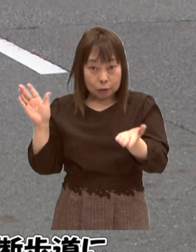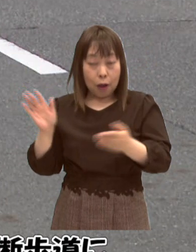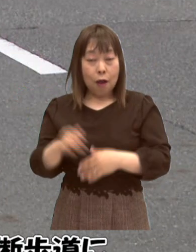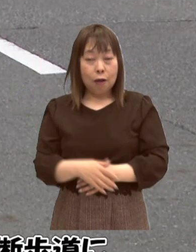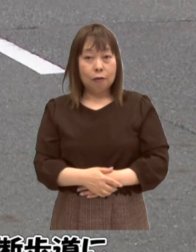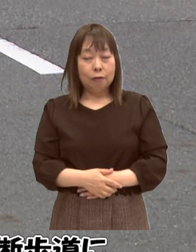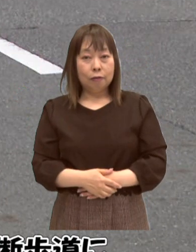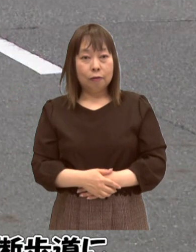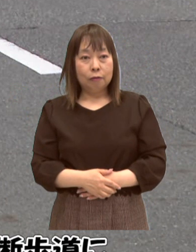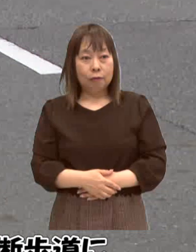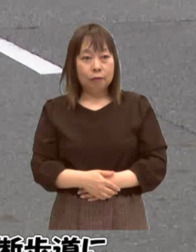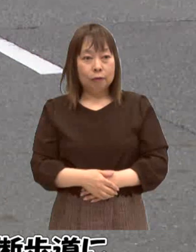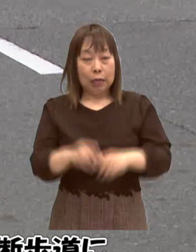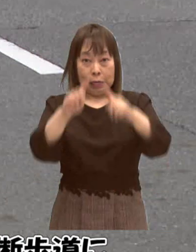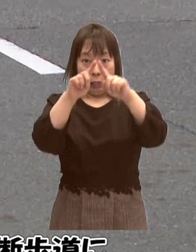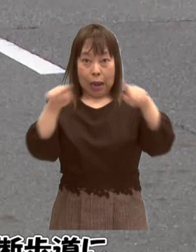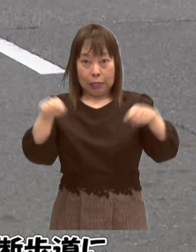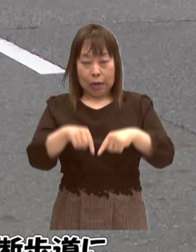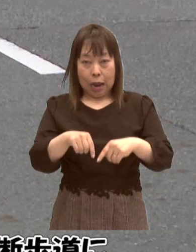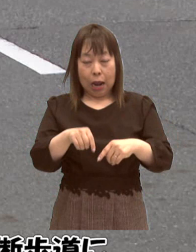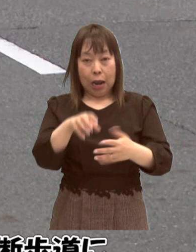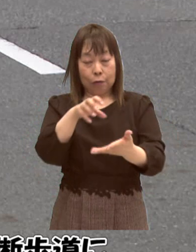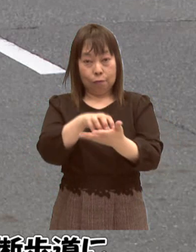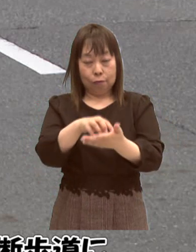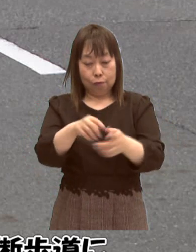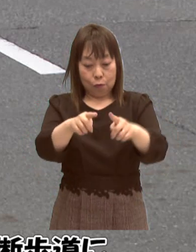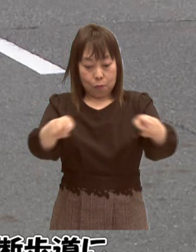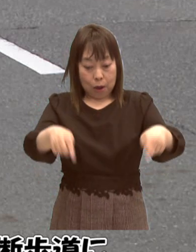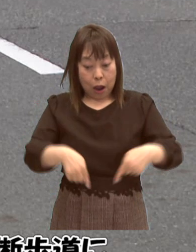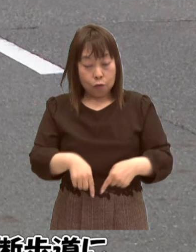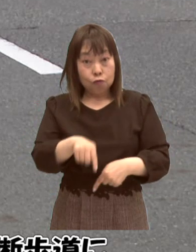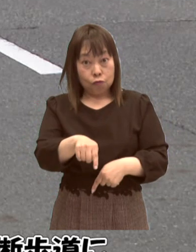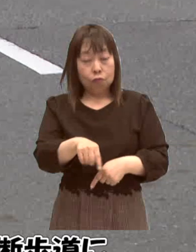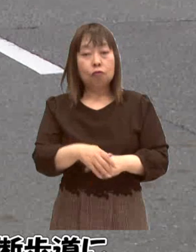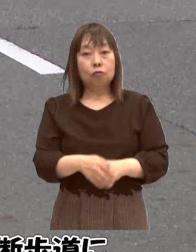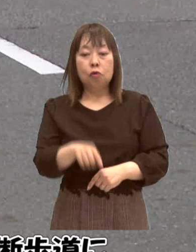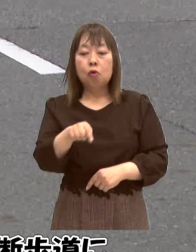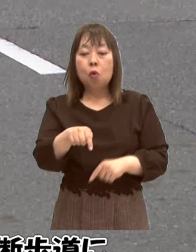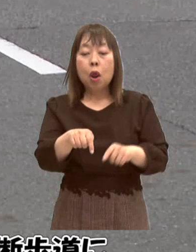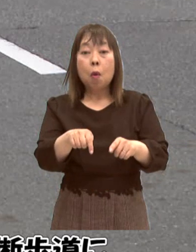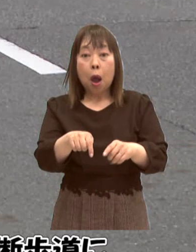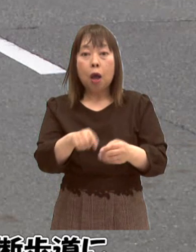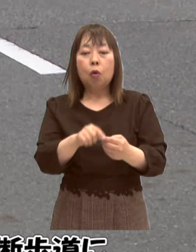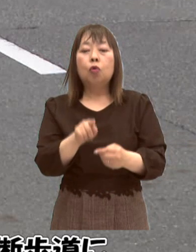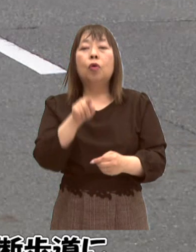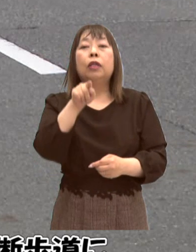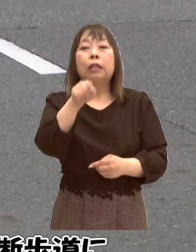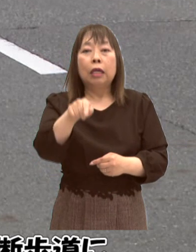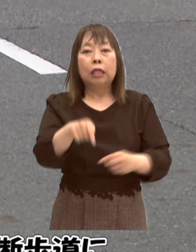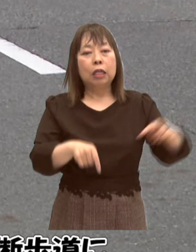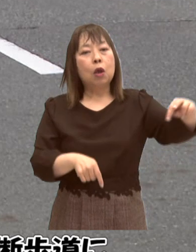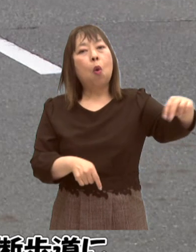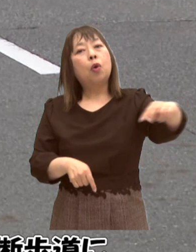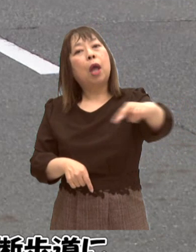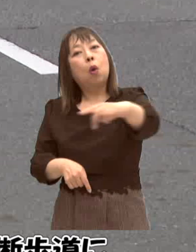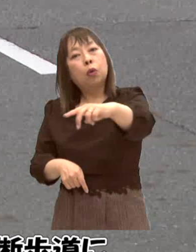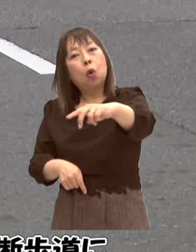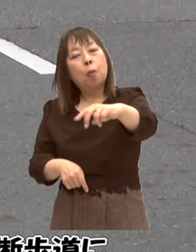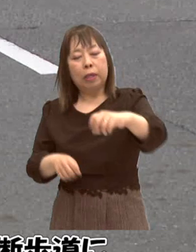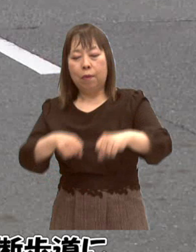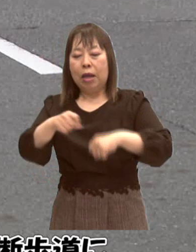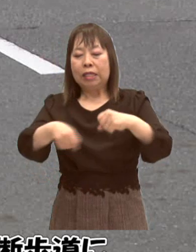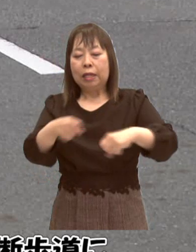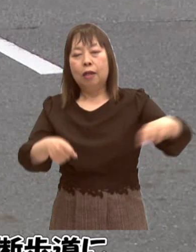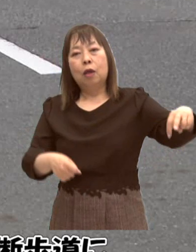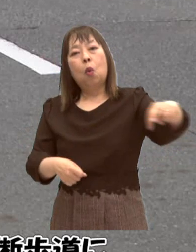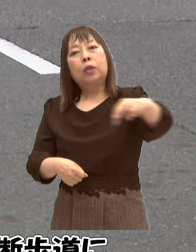路面に書かれたダイヤ型の道路表示のことで、この先に横断歩道または自転車横断帯があることを